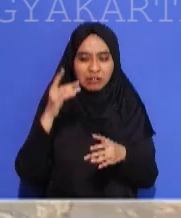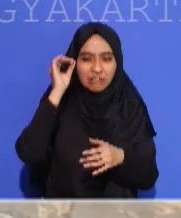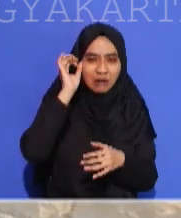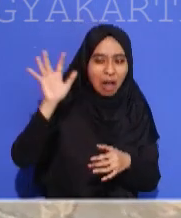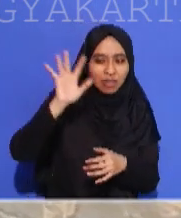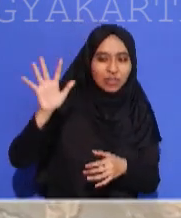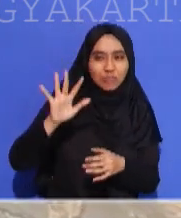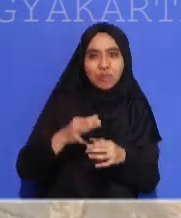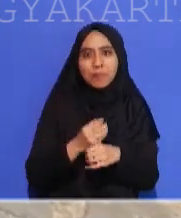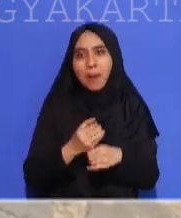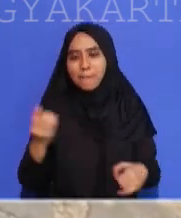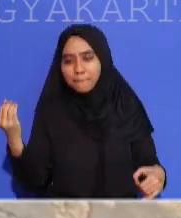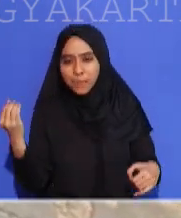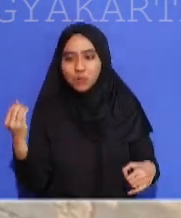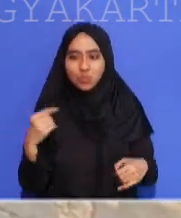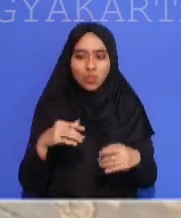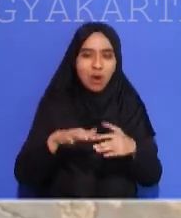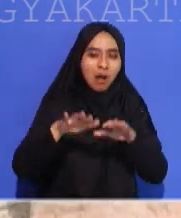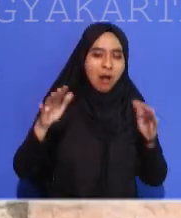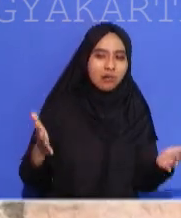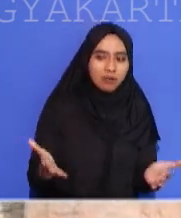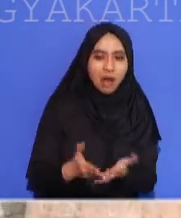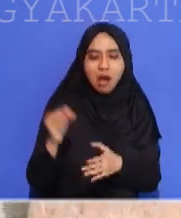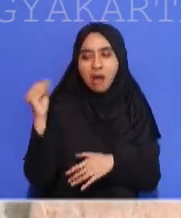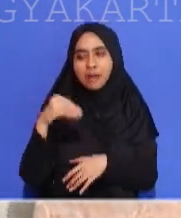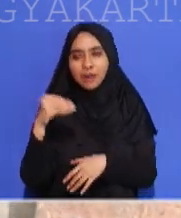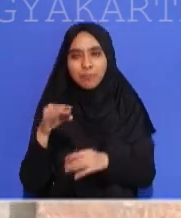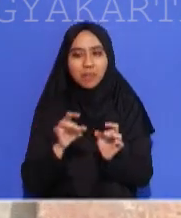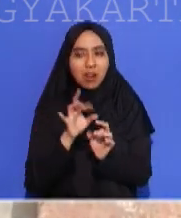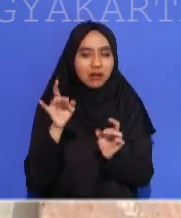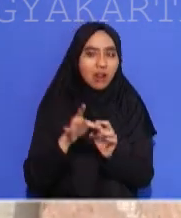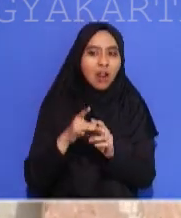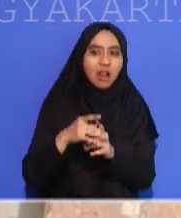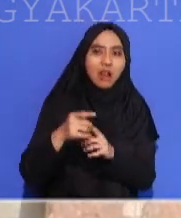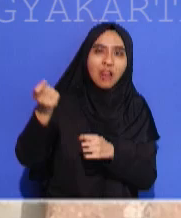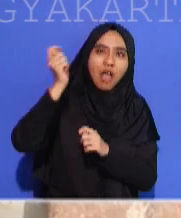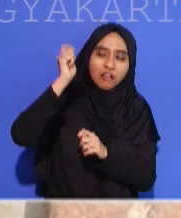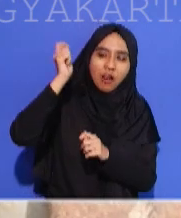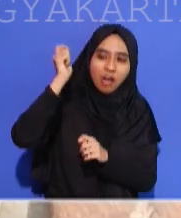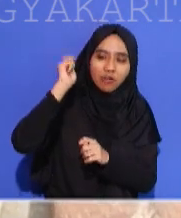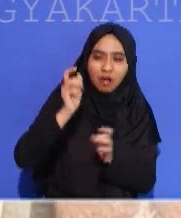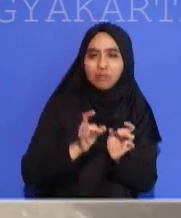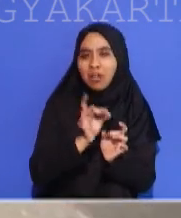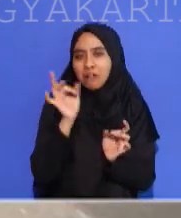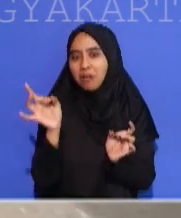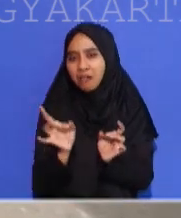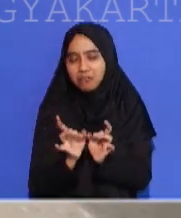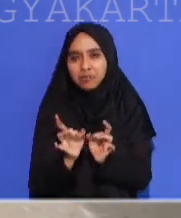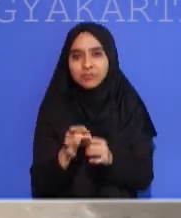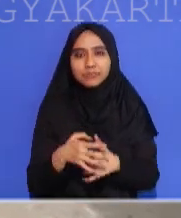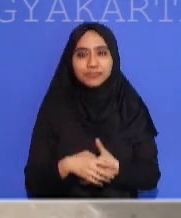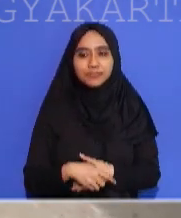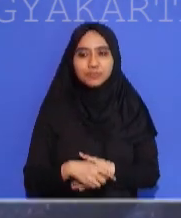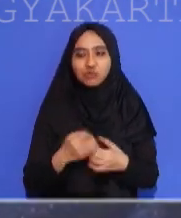bambu mulai dari kandang ayam kurungan burung darah atau layang-layang saat musim kemarau tiba dari berjualan burung dara di